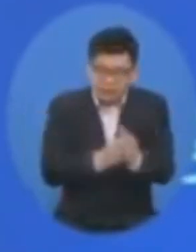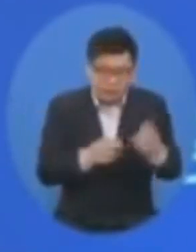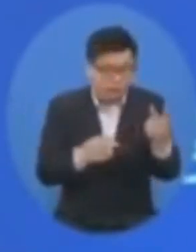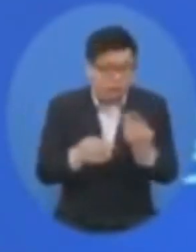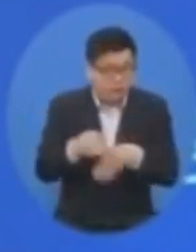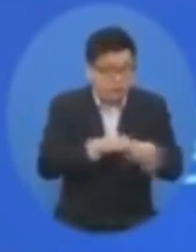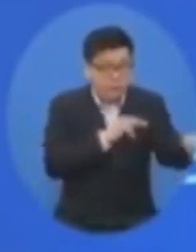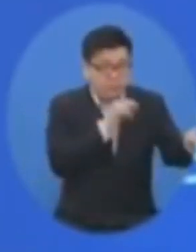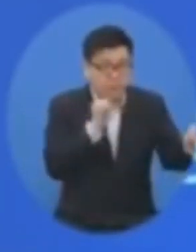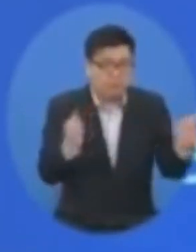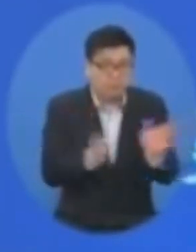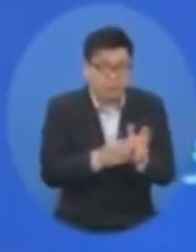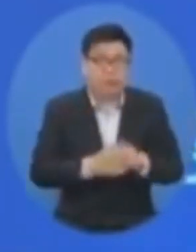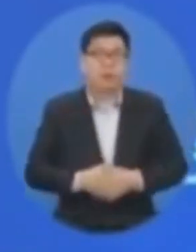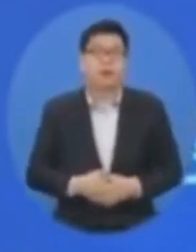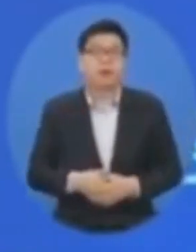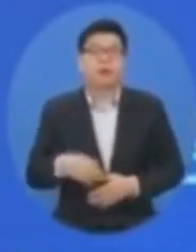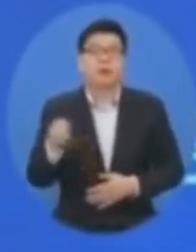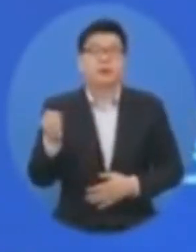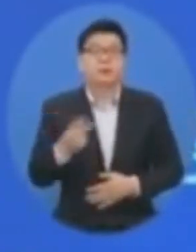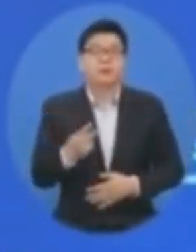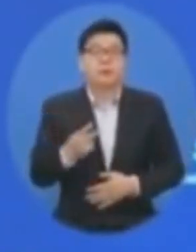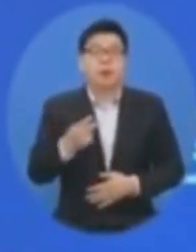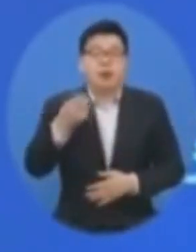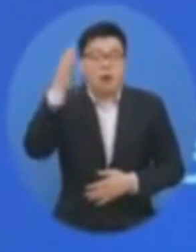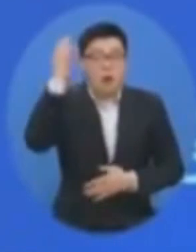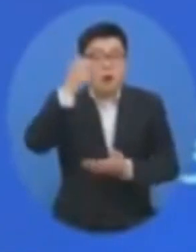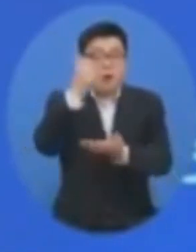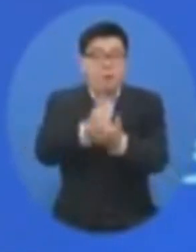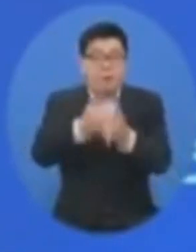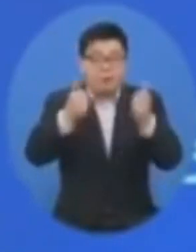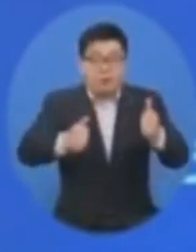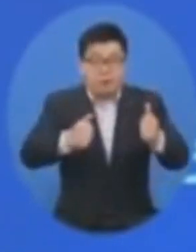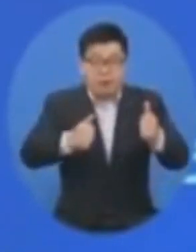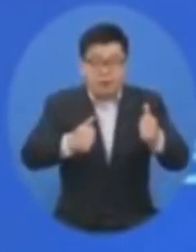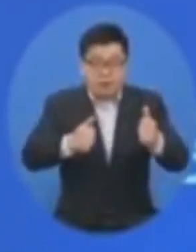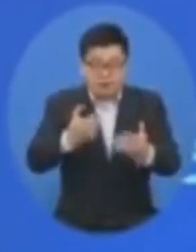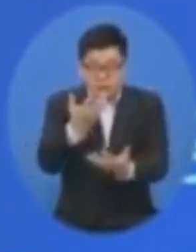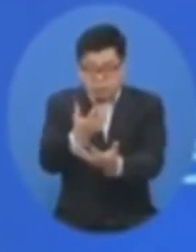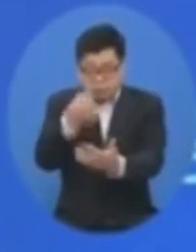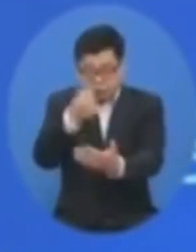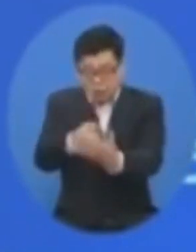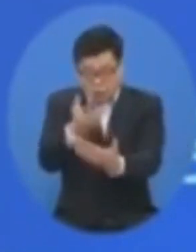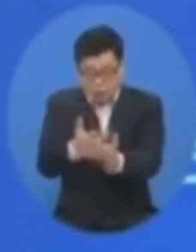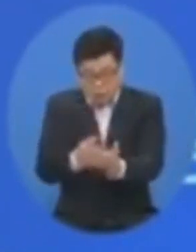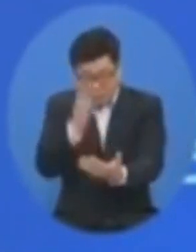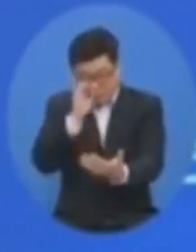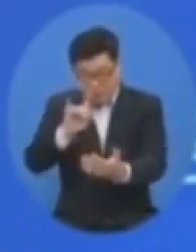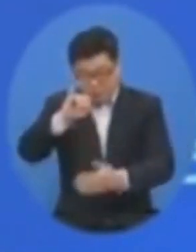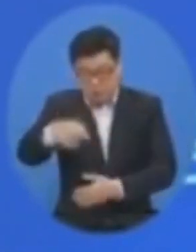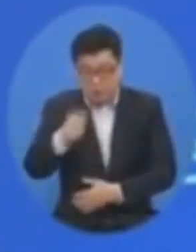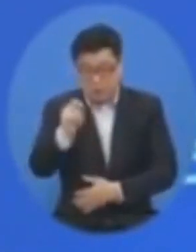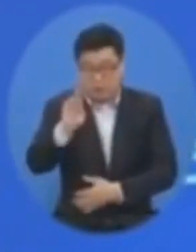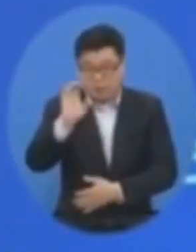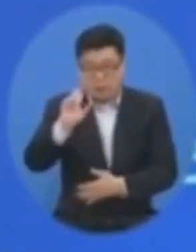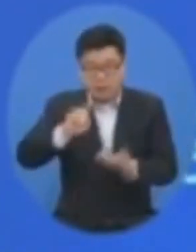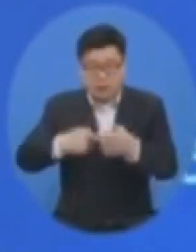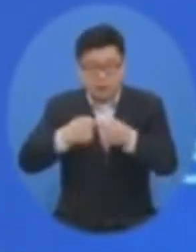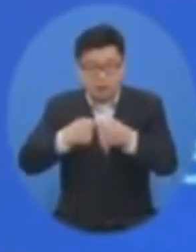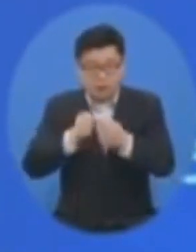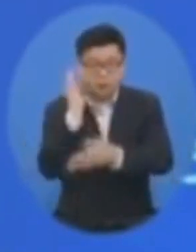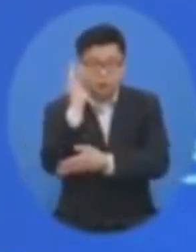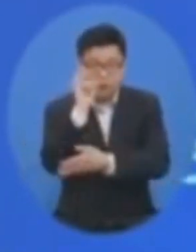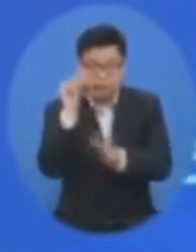탄핵이 이루어졌고 또 헌법재판소 판결도 내가 어제 JTBC에서 자세히 이야기를